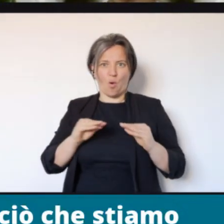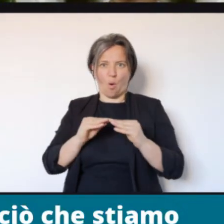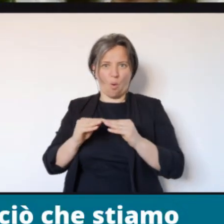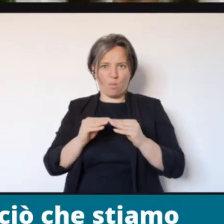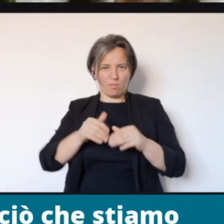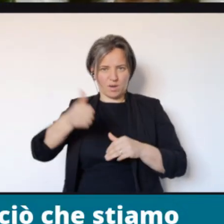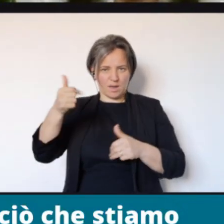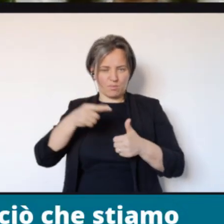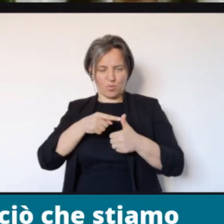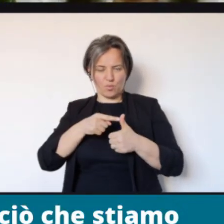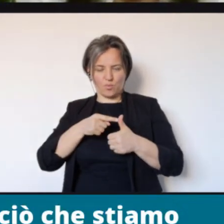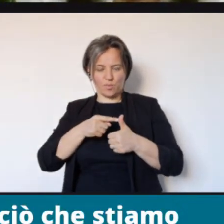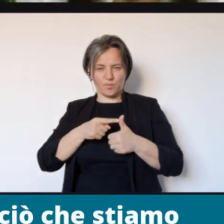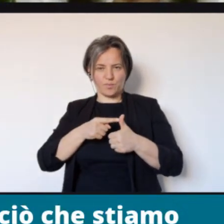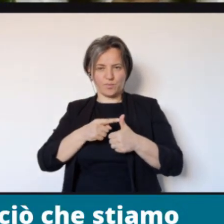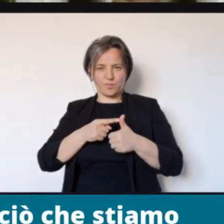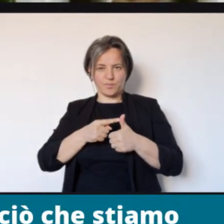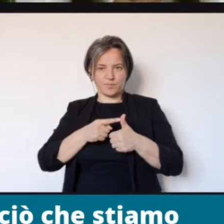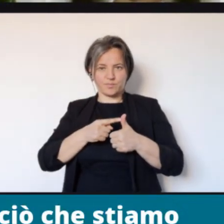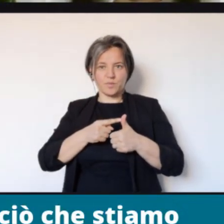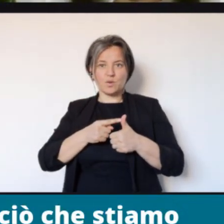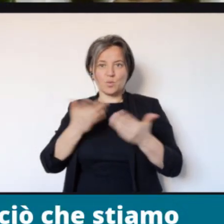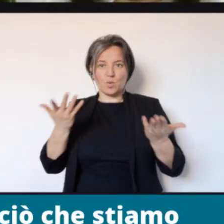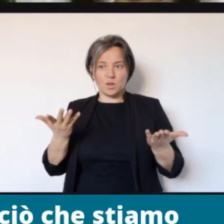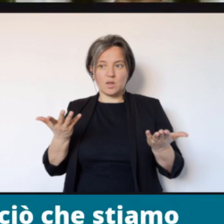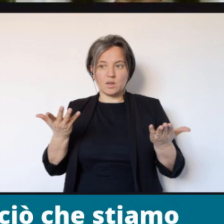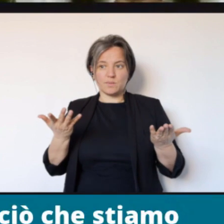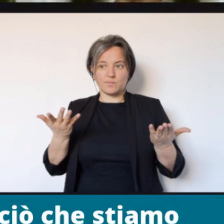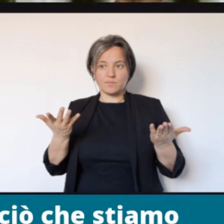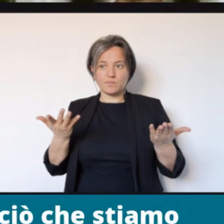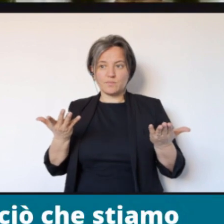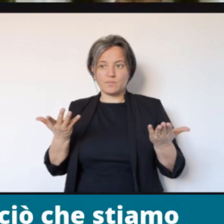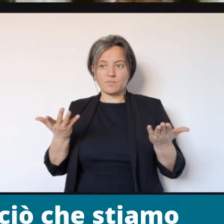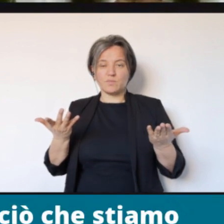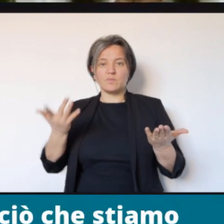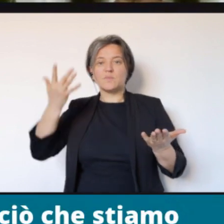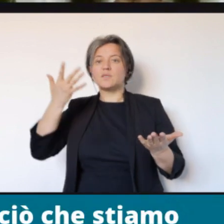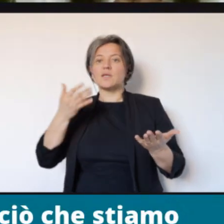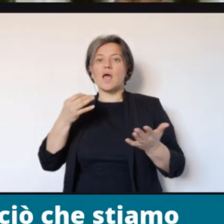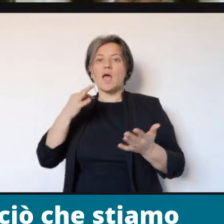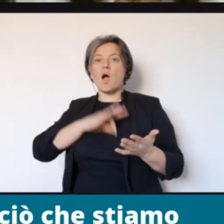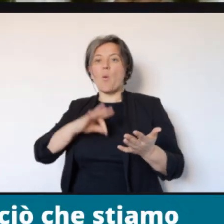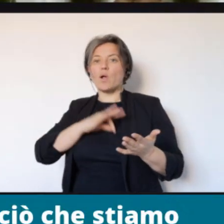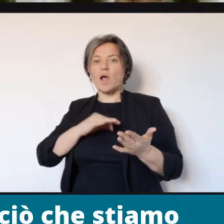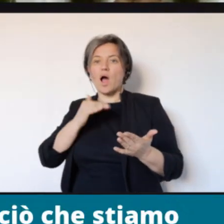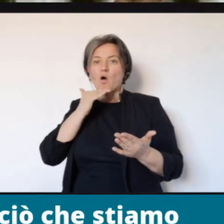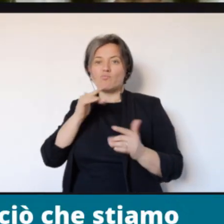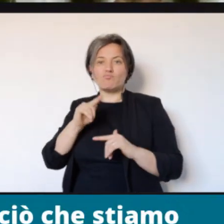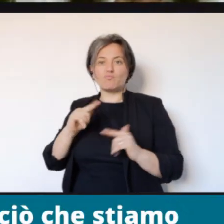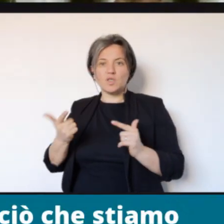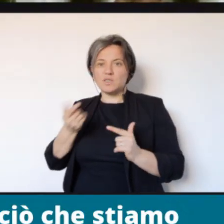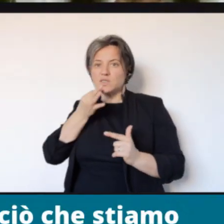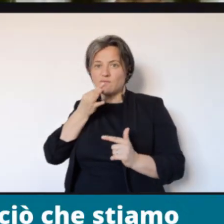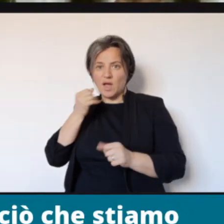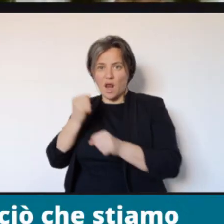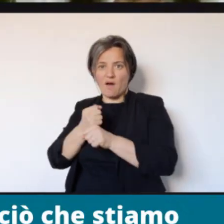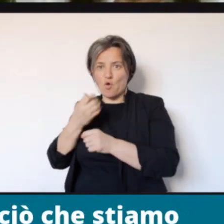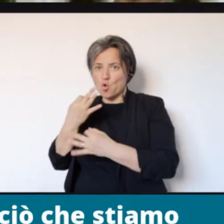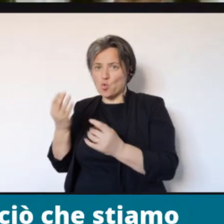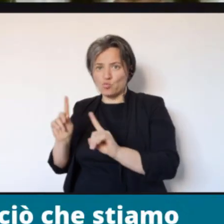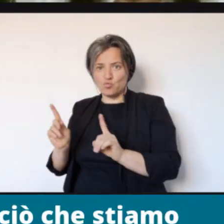che non ti fa sopravvivere. E quindi non è corretto, non è giusto, è un lavoro ingiusto.